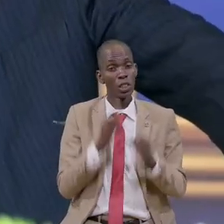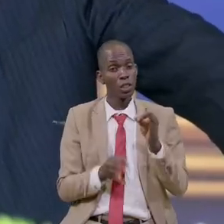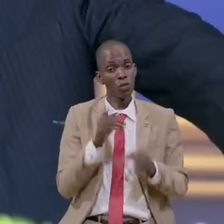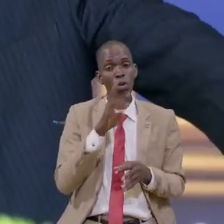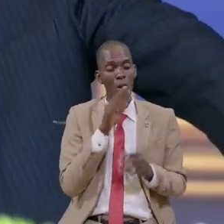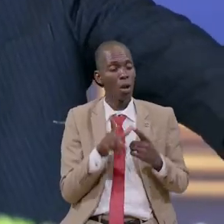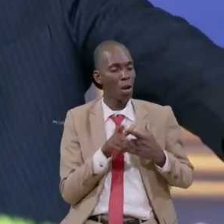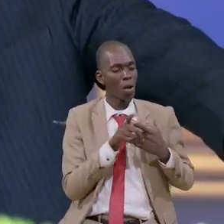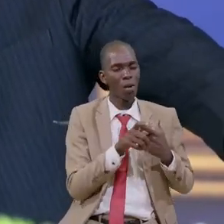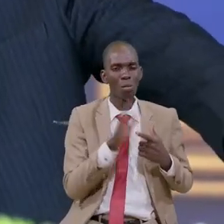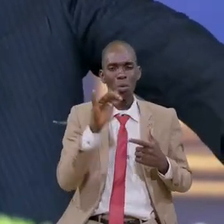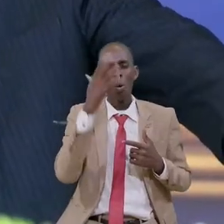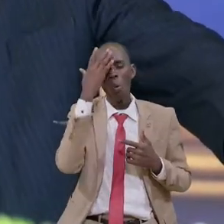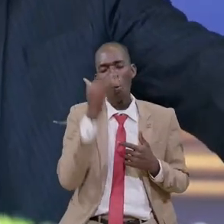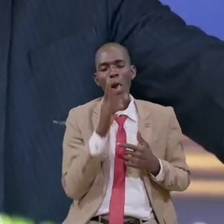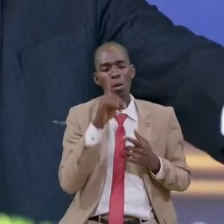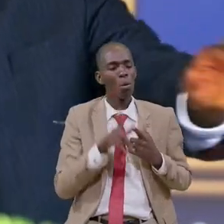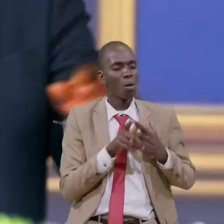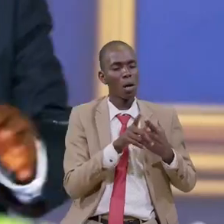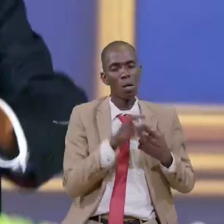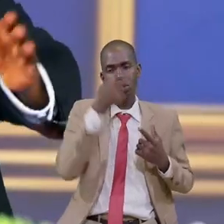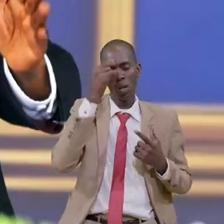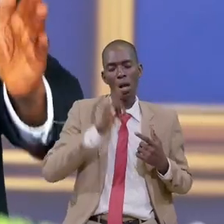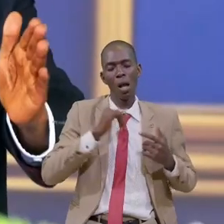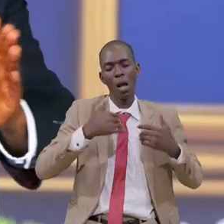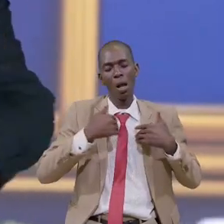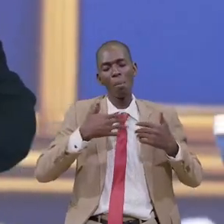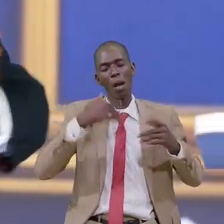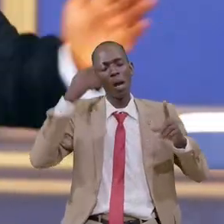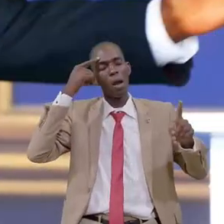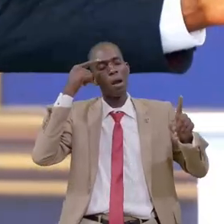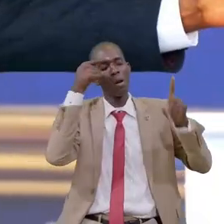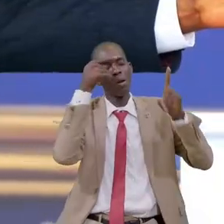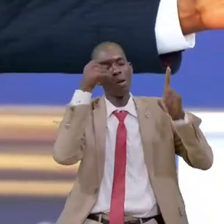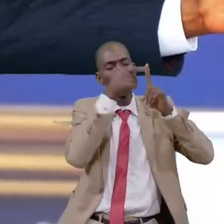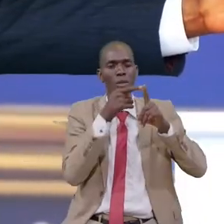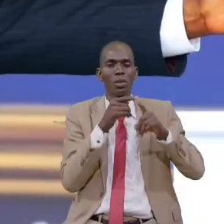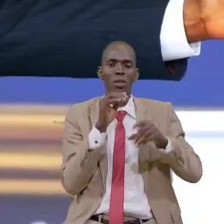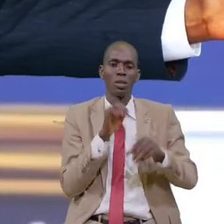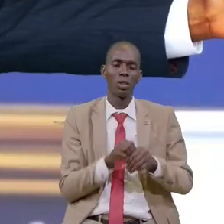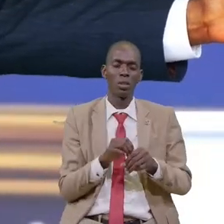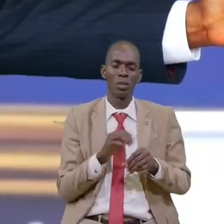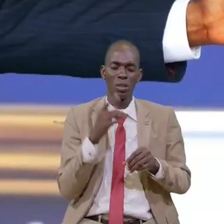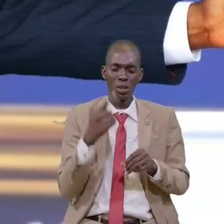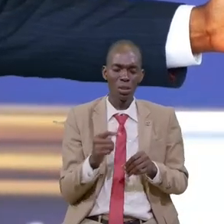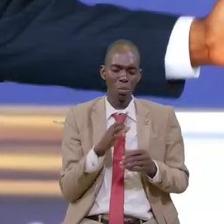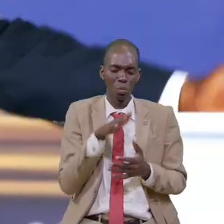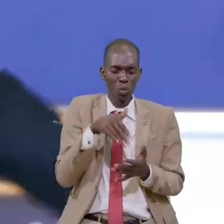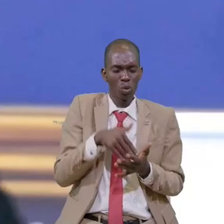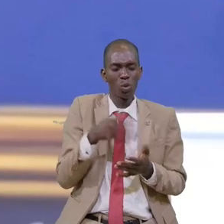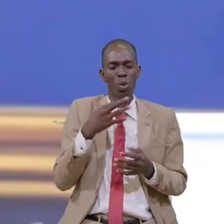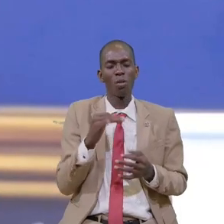une destination que tu veux atteindre dans ta force. Au milieu de cette